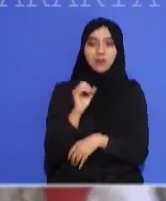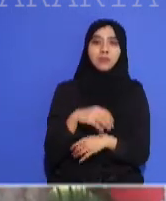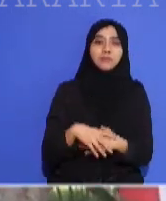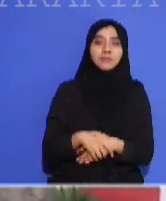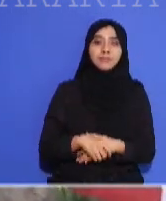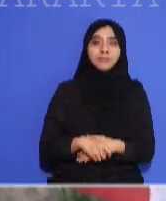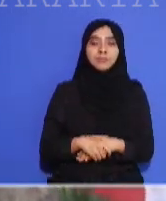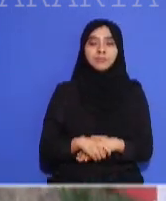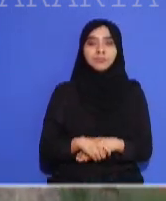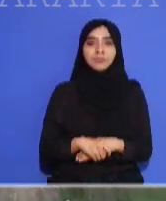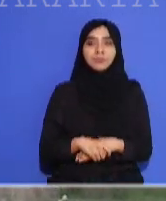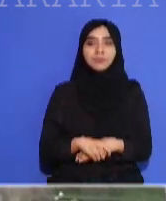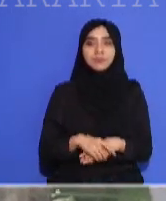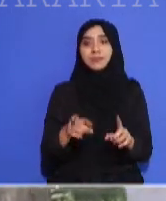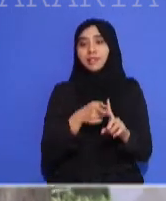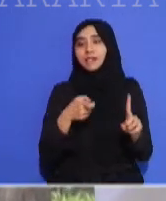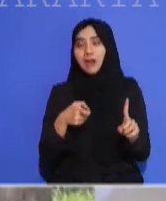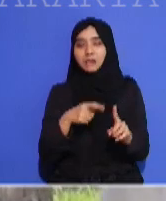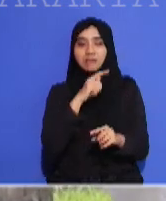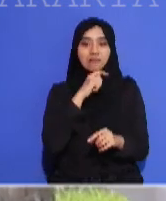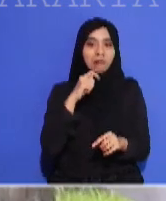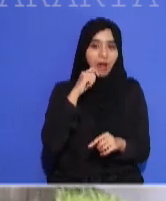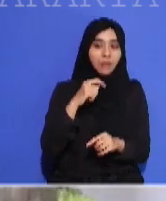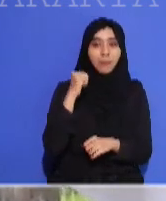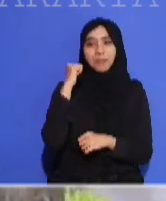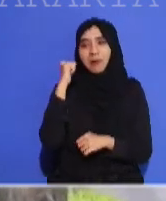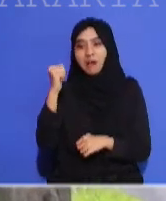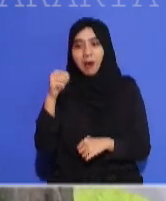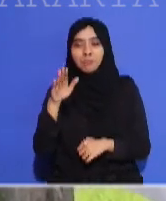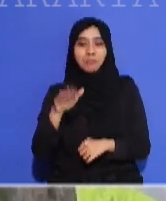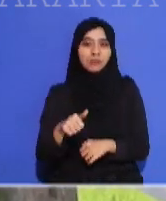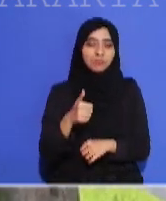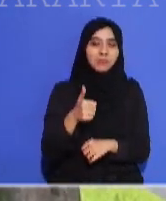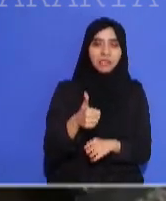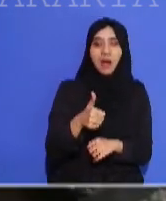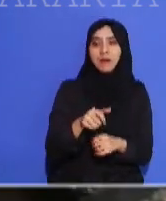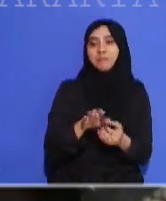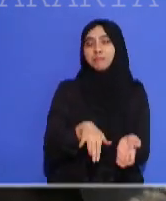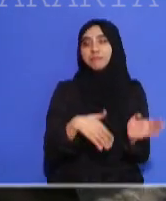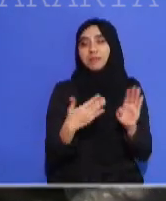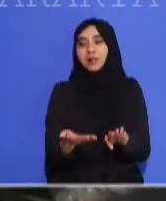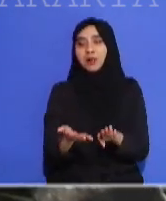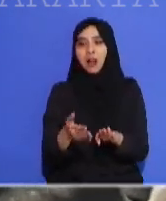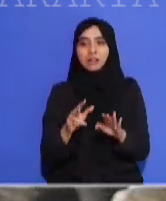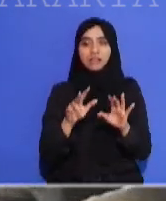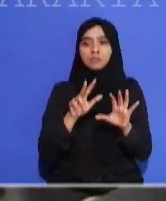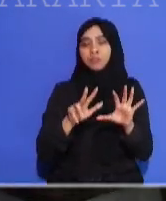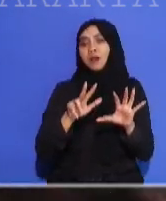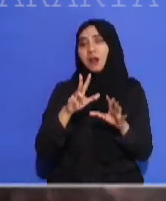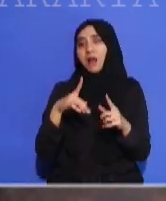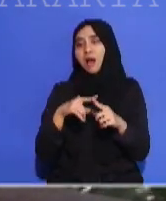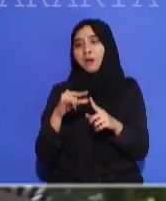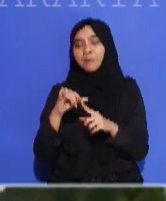bangsa Indonesia saged tetep mardika. Sanon gugur rikala Suryo kaping sekawan April tahun